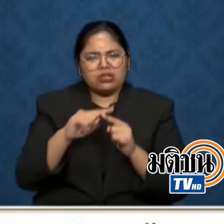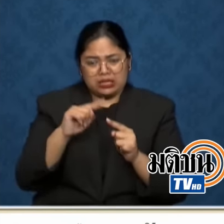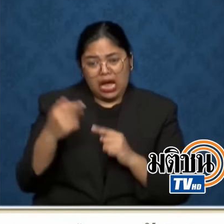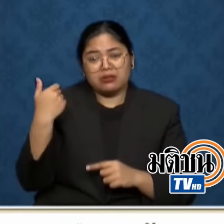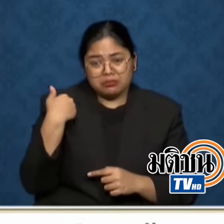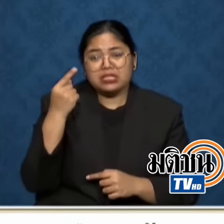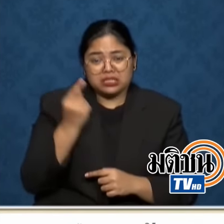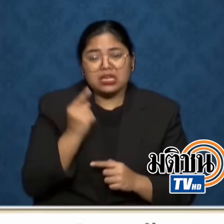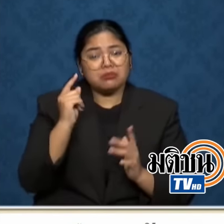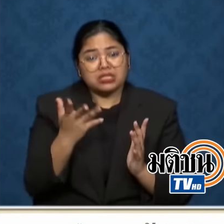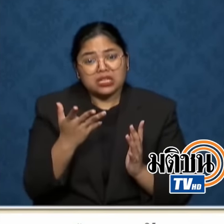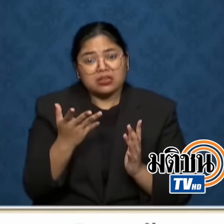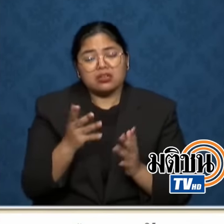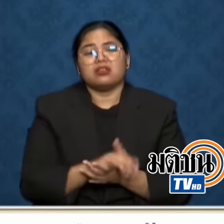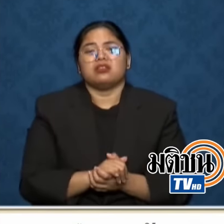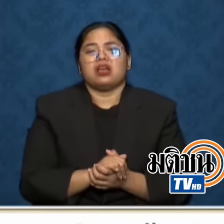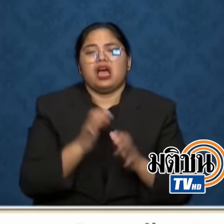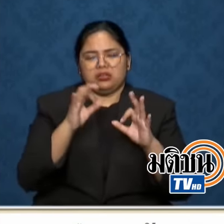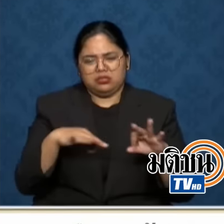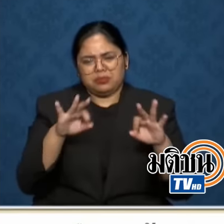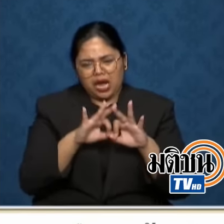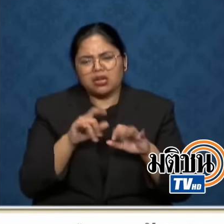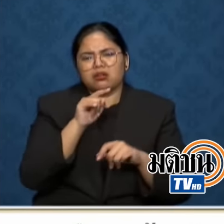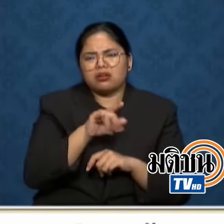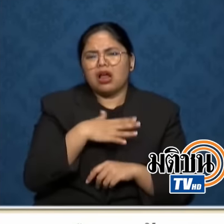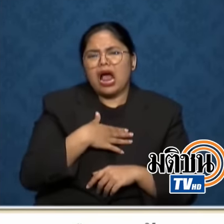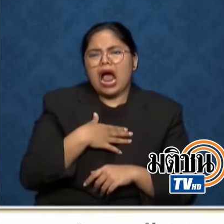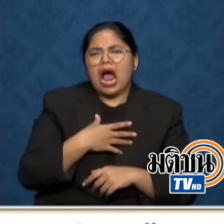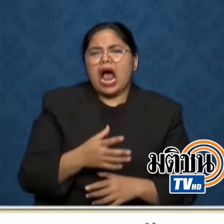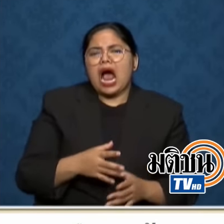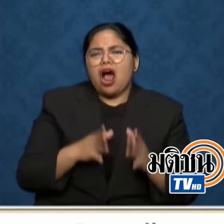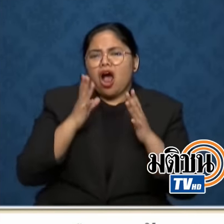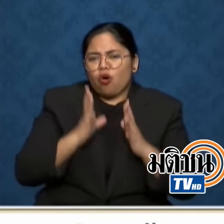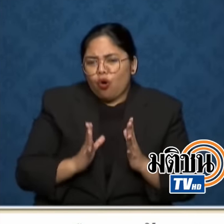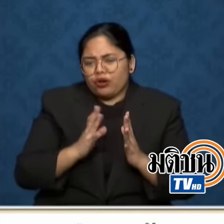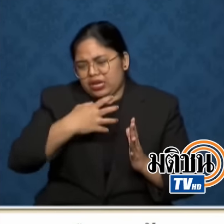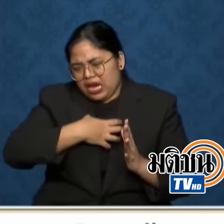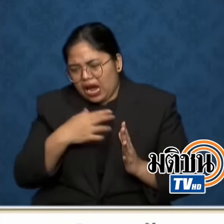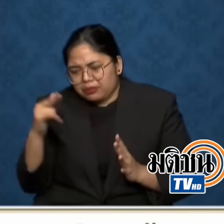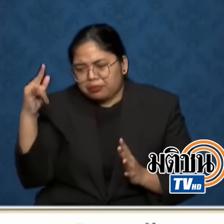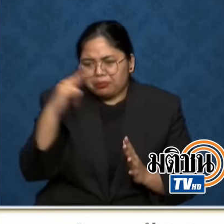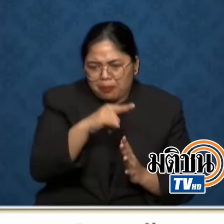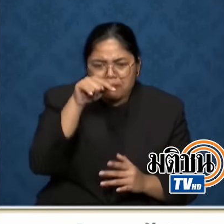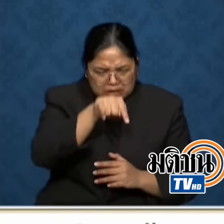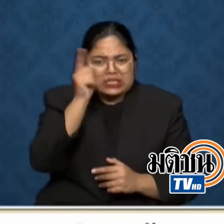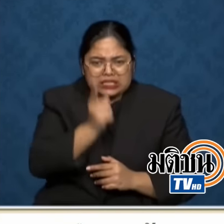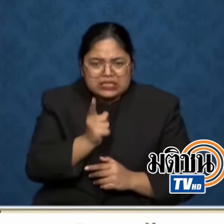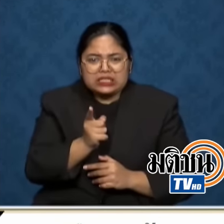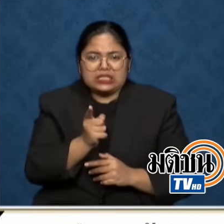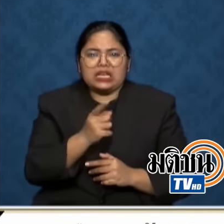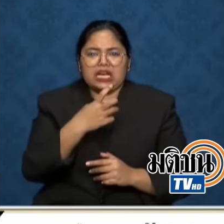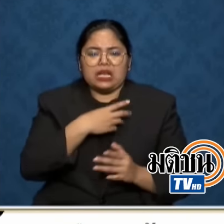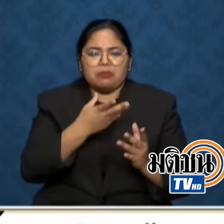ครับดังนั้นต้องชัดเจนว่าคือการสร้างดีมานด์และการสร้างดีมานด์เราต้องเริ่มจากสิ่งที่ง่ายครับแล้วมีสปิลโอเวอร์ไปยัง